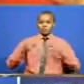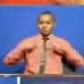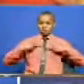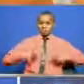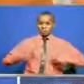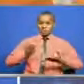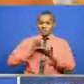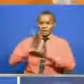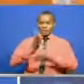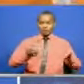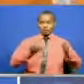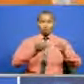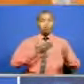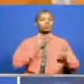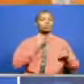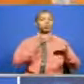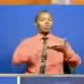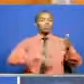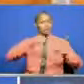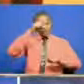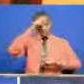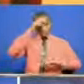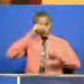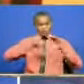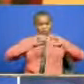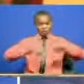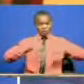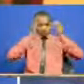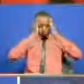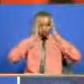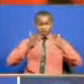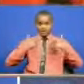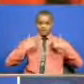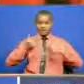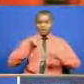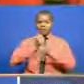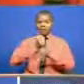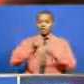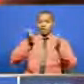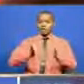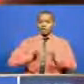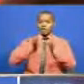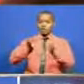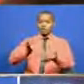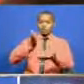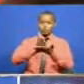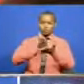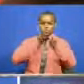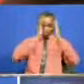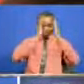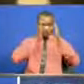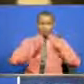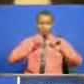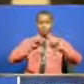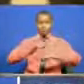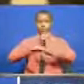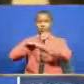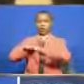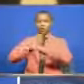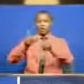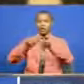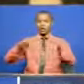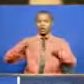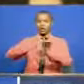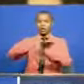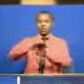binadamu wanaoitaka serikali kuwapa umuhimu wa hudumu wa afya iwapo imejitolea kukabiliana na janga hilo.